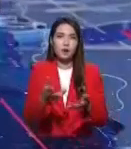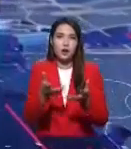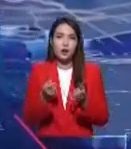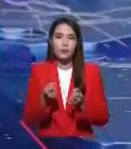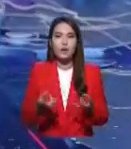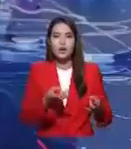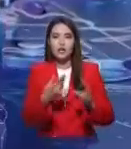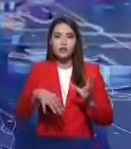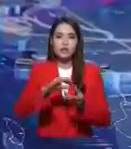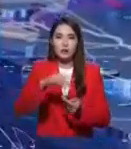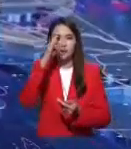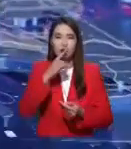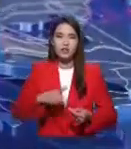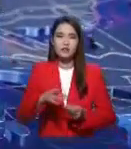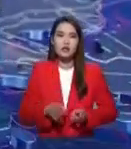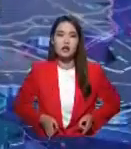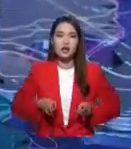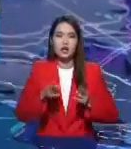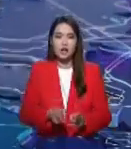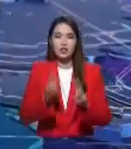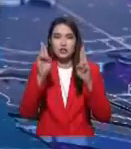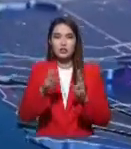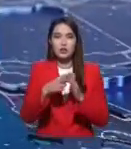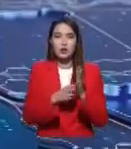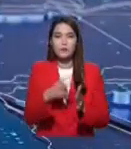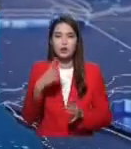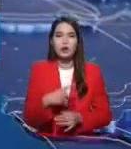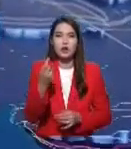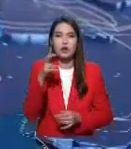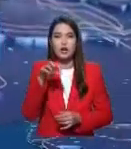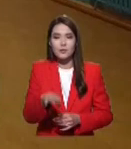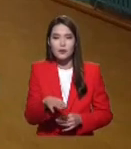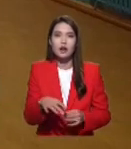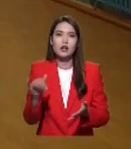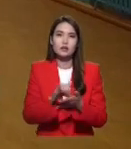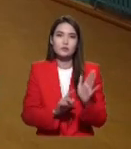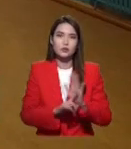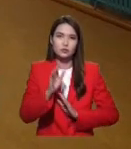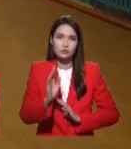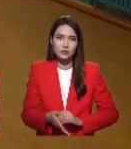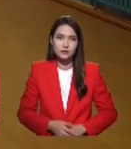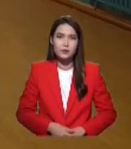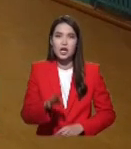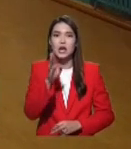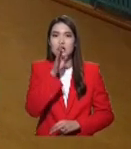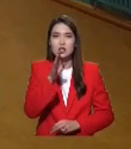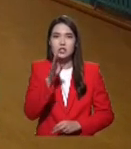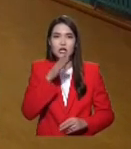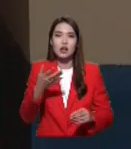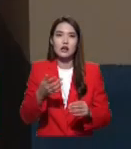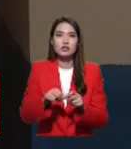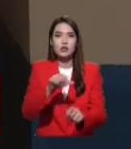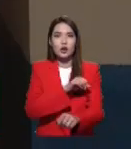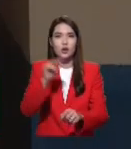мәлімет Қазақстан Республикасы Қылмыстық процессуалды кодексінің 201-ші бабы бойынша жария етуге жатпайды. Ал қыз қашықтан